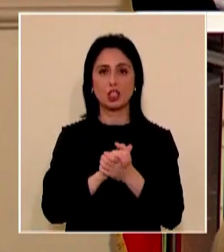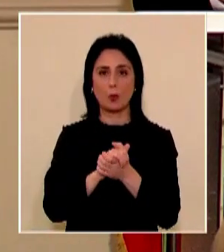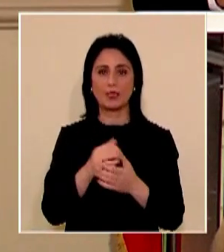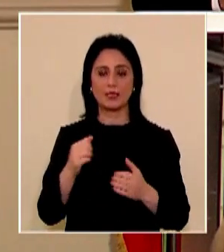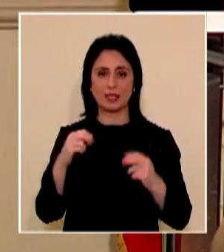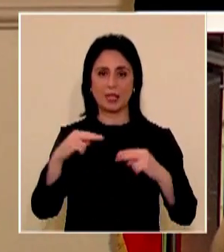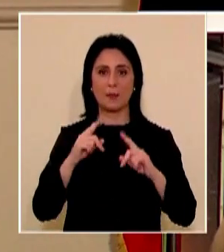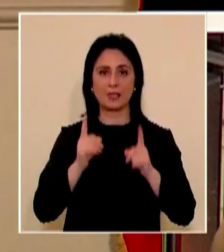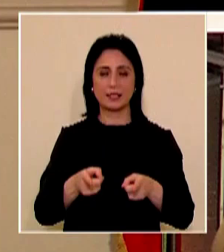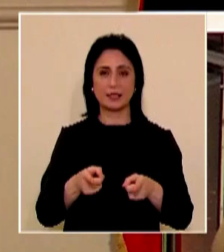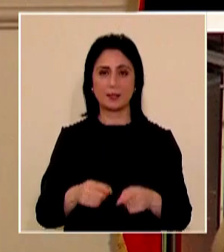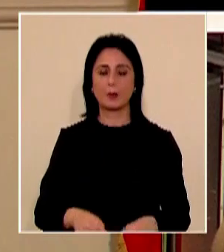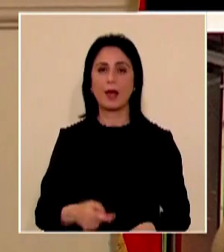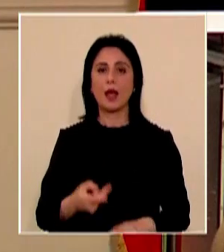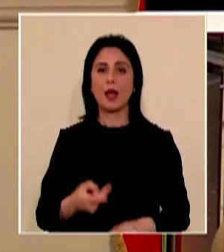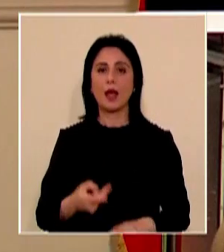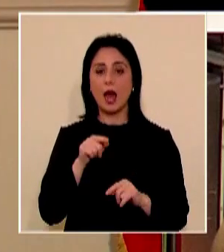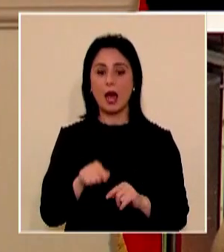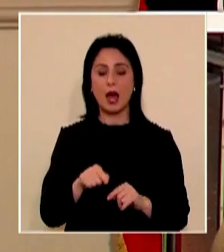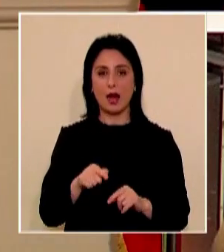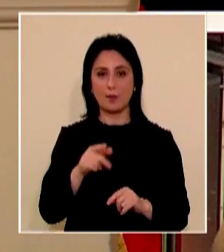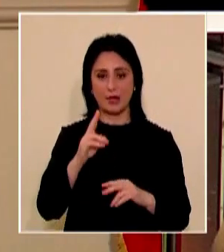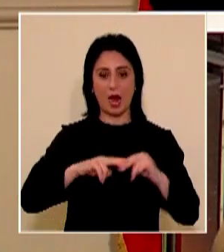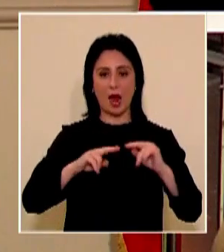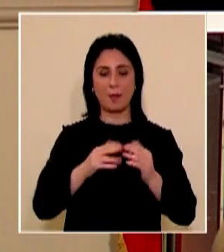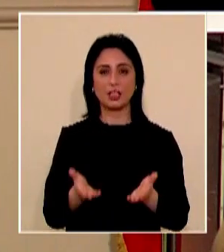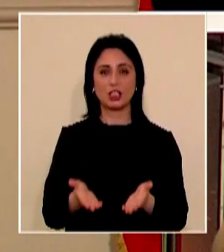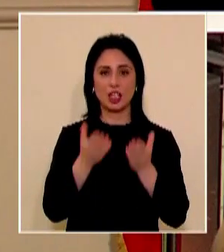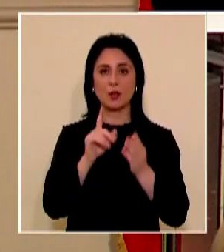i budowania pewnej wzmacniania